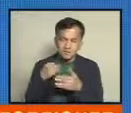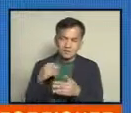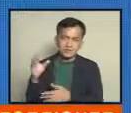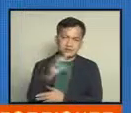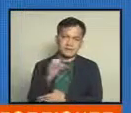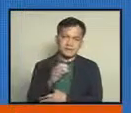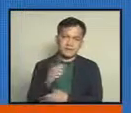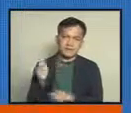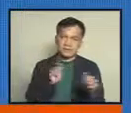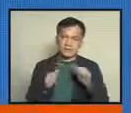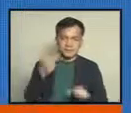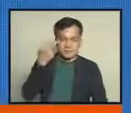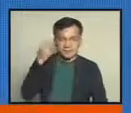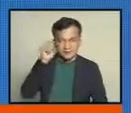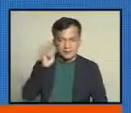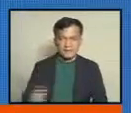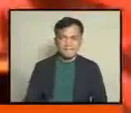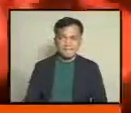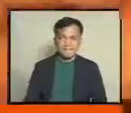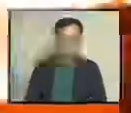magpasko. Maksyon si Hannibal Talete.